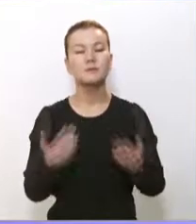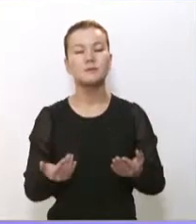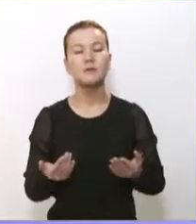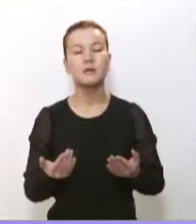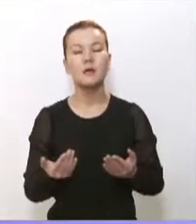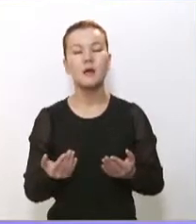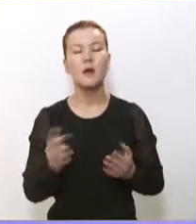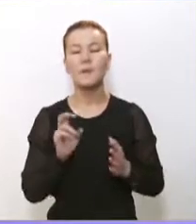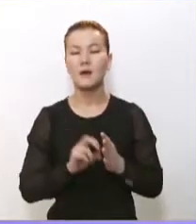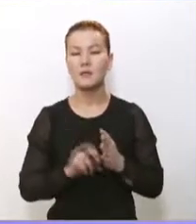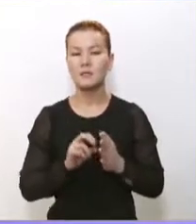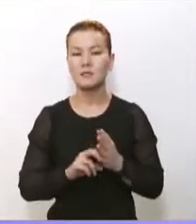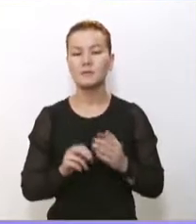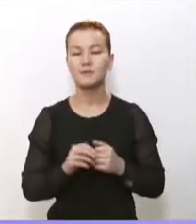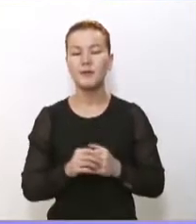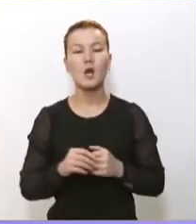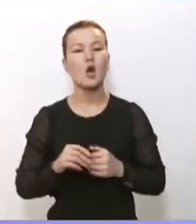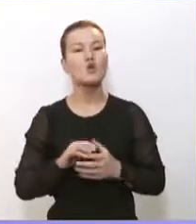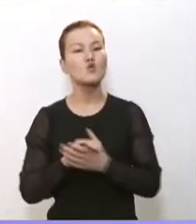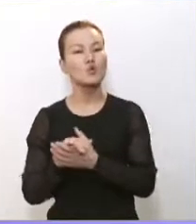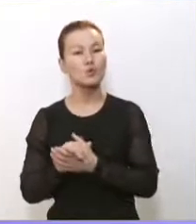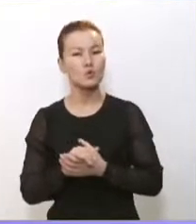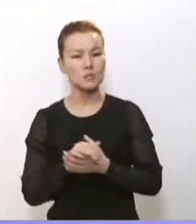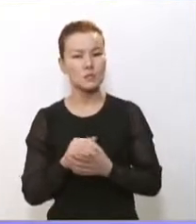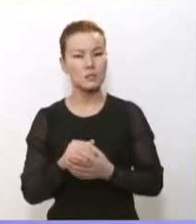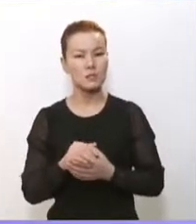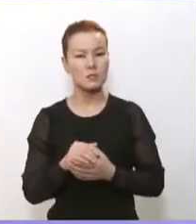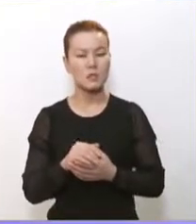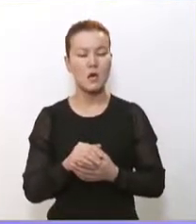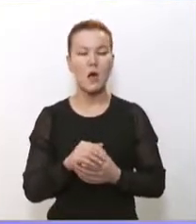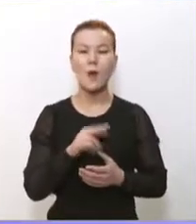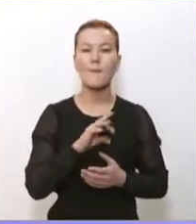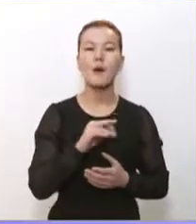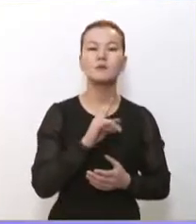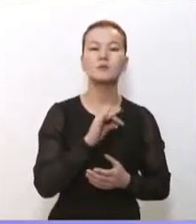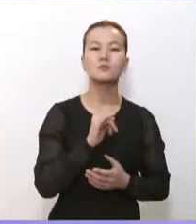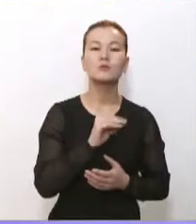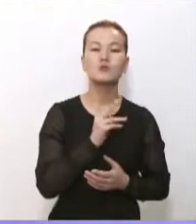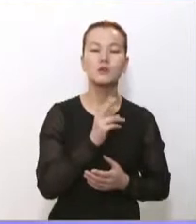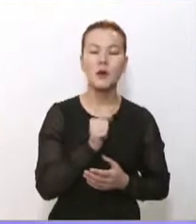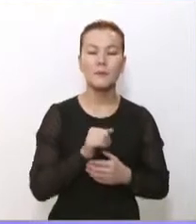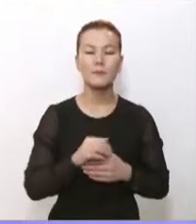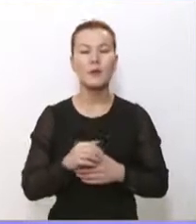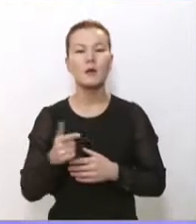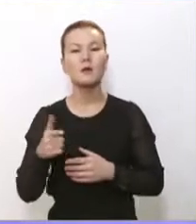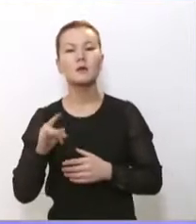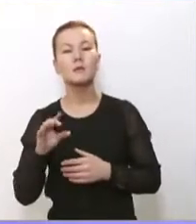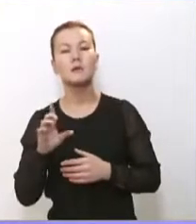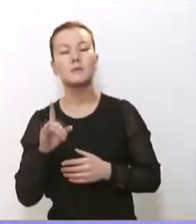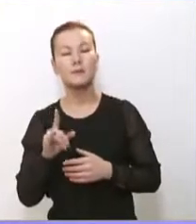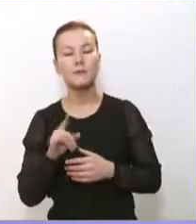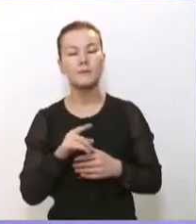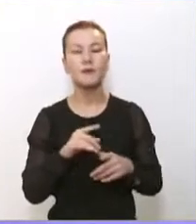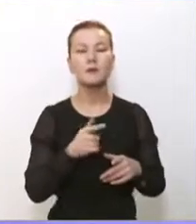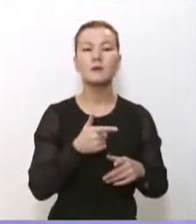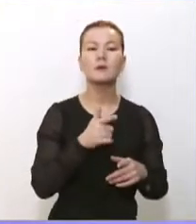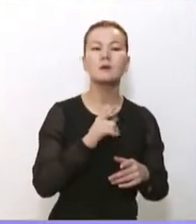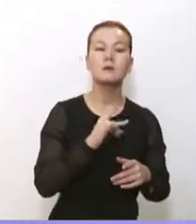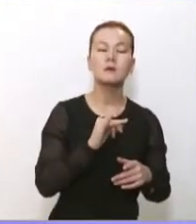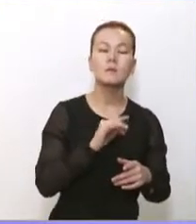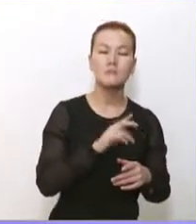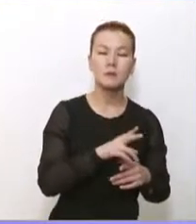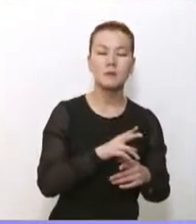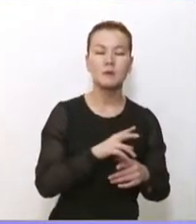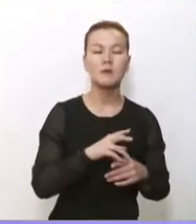Теперь проверьте. Дружить – подружка. Грибы – гриб.